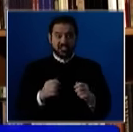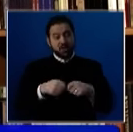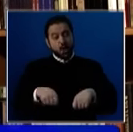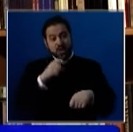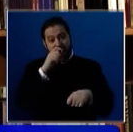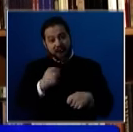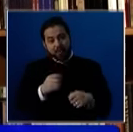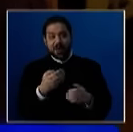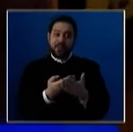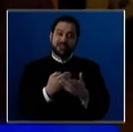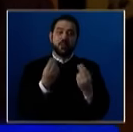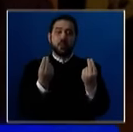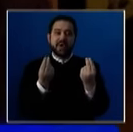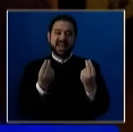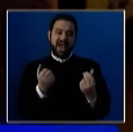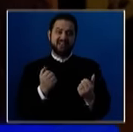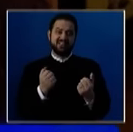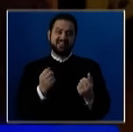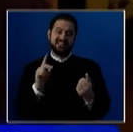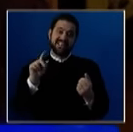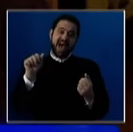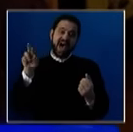rău spre bine, da. Însă,